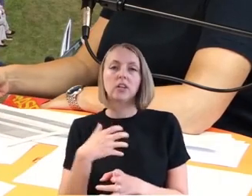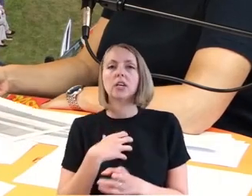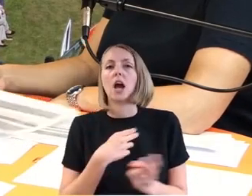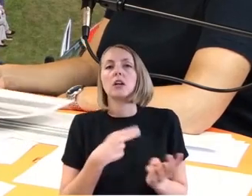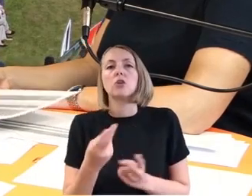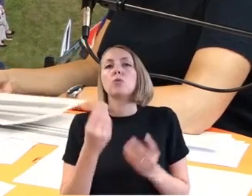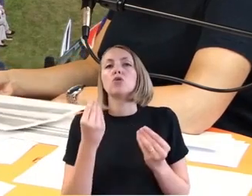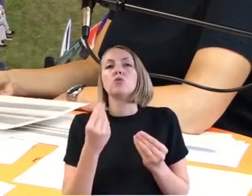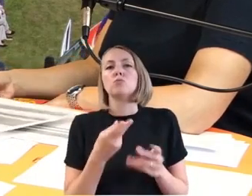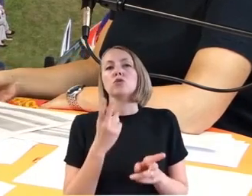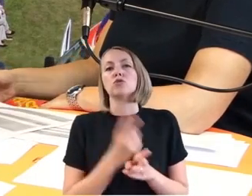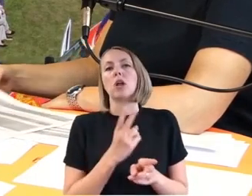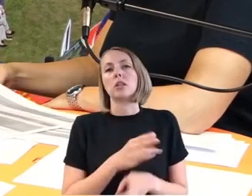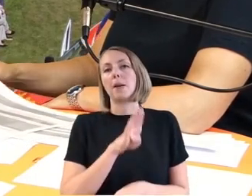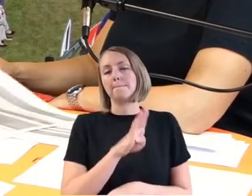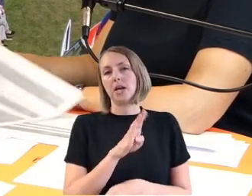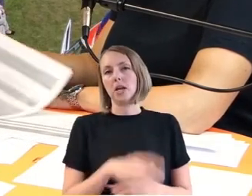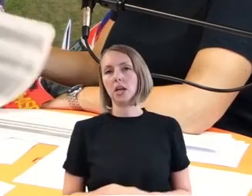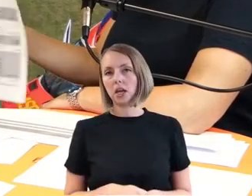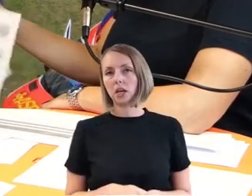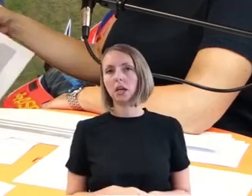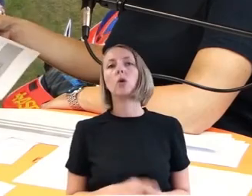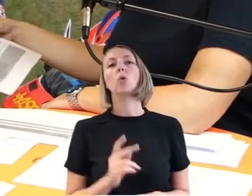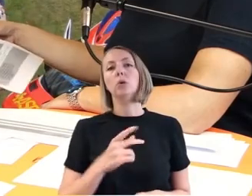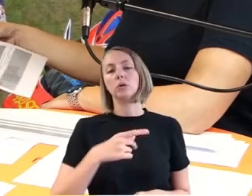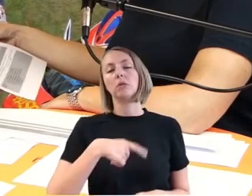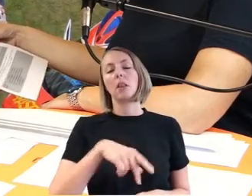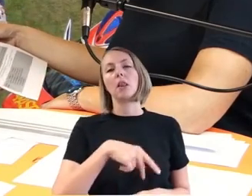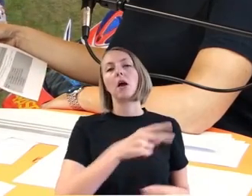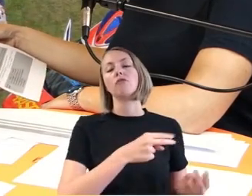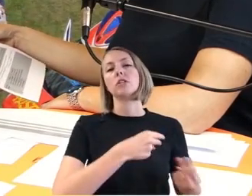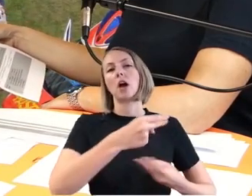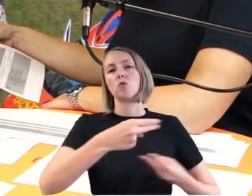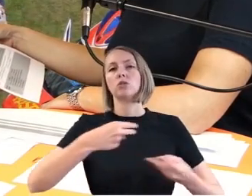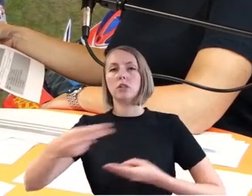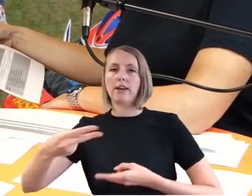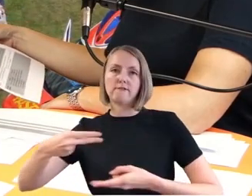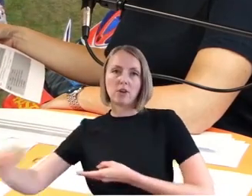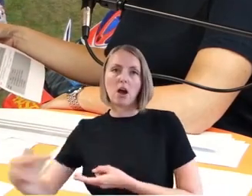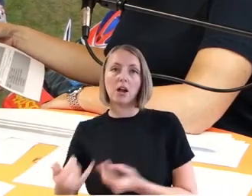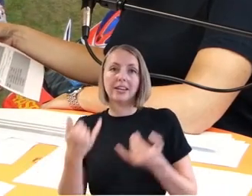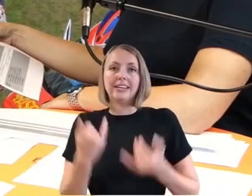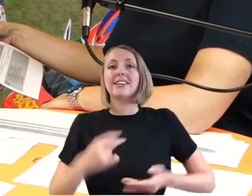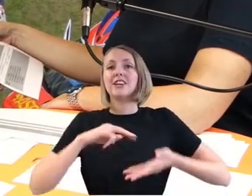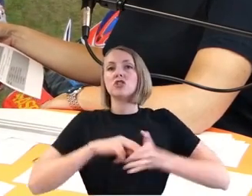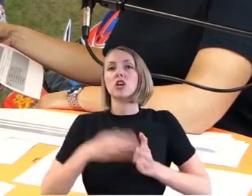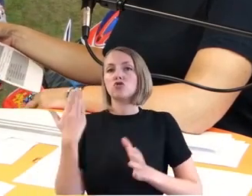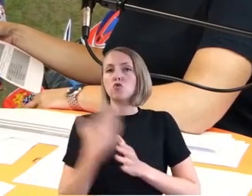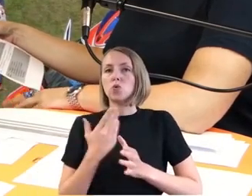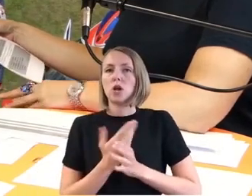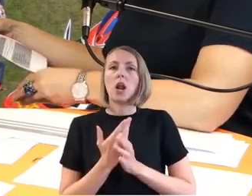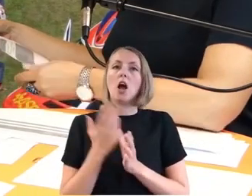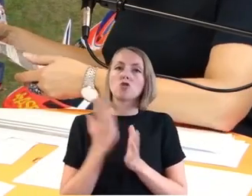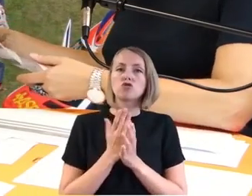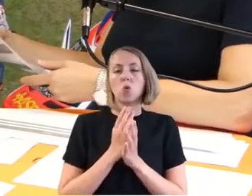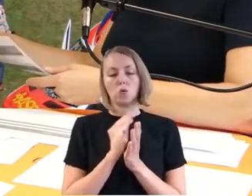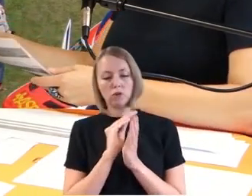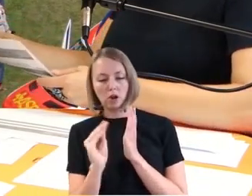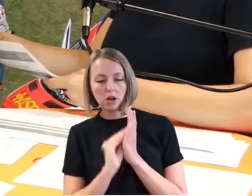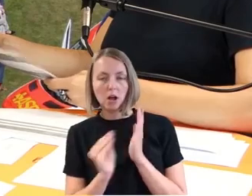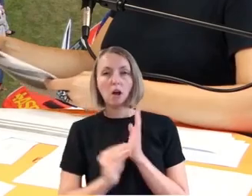Krankentransportkomponente. Und der wird auch wieder zur Auslieferung kommen. Wir bereiten im Moment gerade die technischen Unterlagen vor.